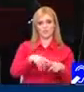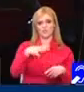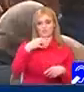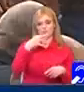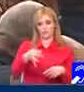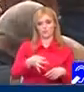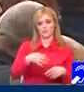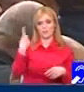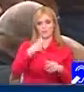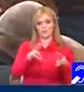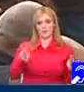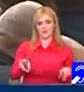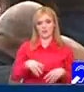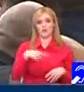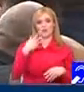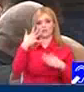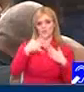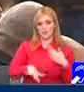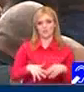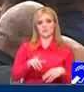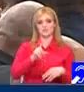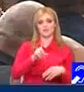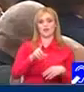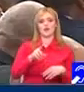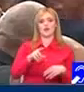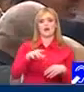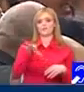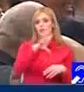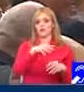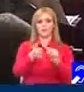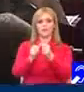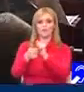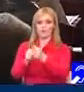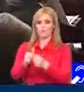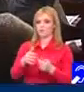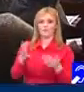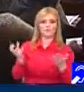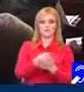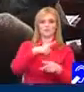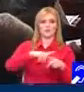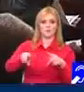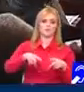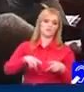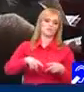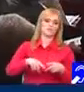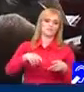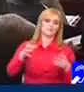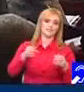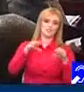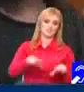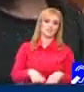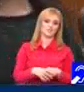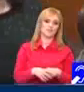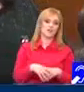dat de înțeles primarilor că reformele nu vor da rezultate imediat. Cât privește bugetul, Filip spune că și cu bani puțini poți să faci proiecte